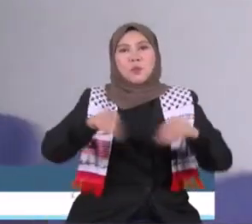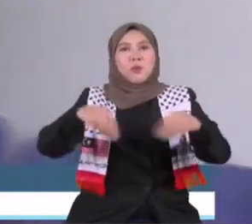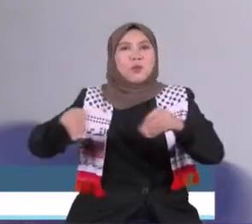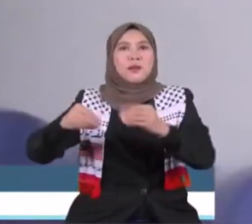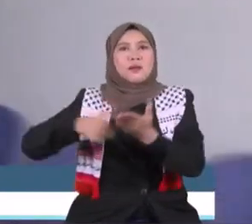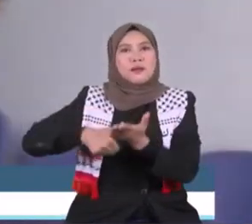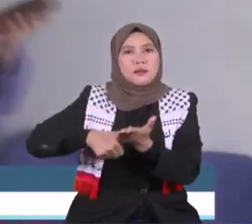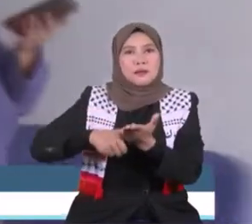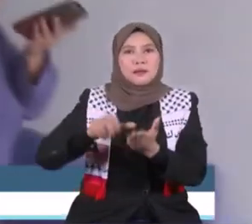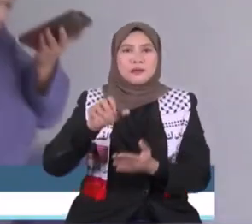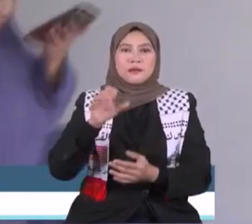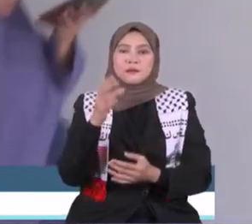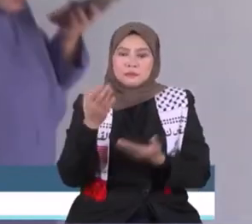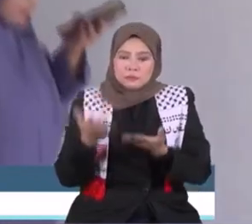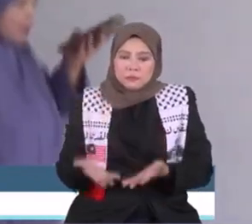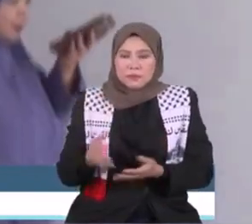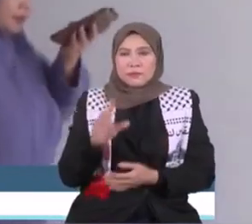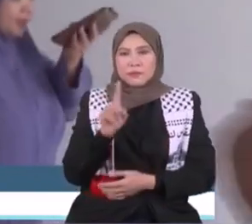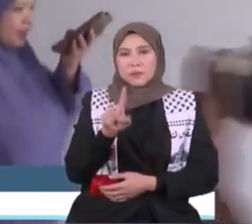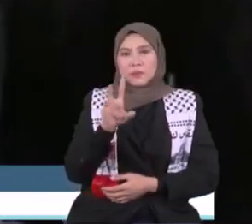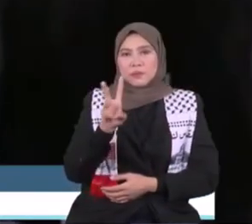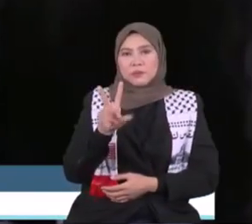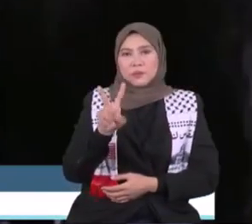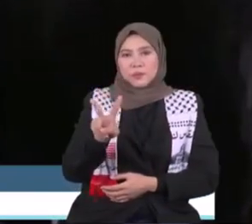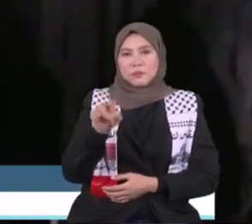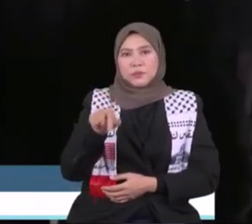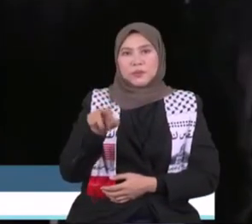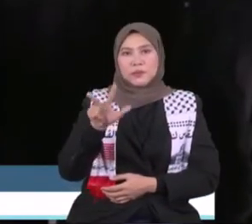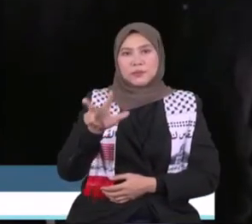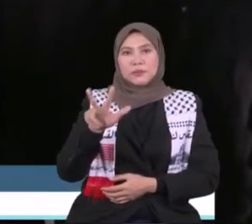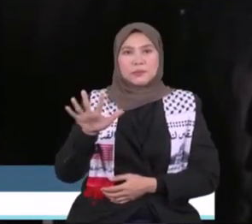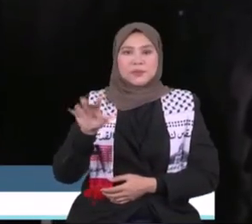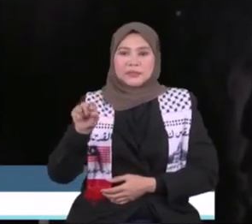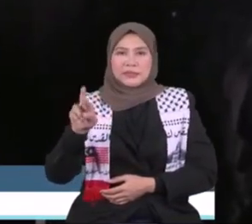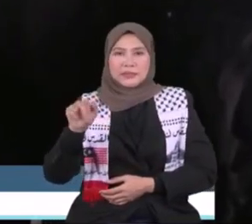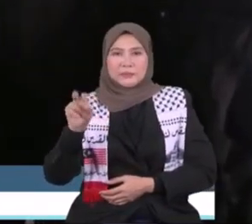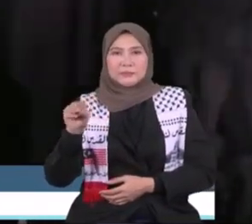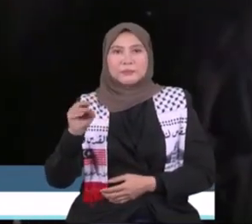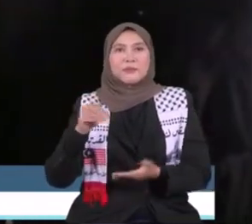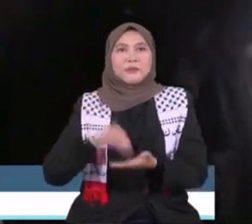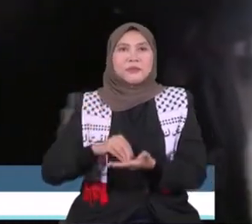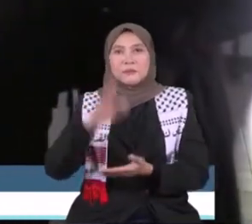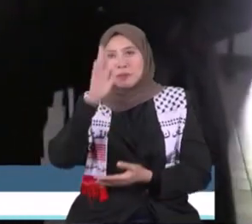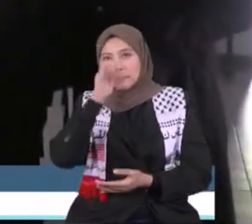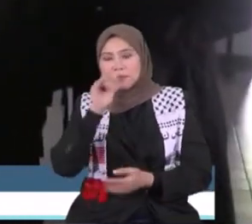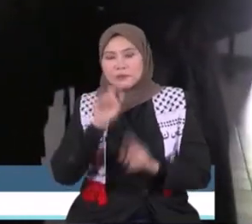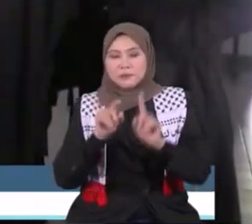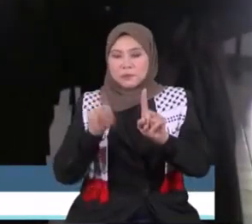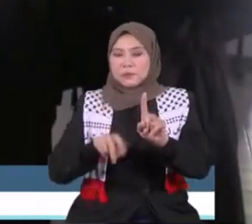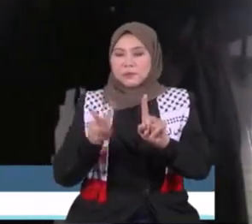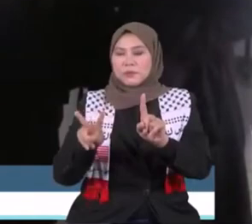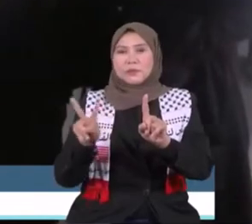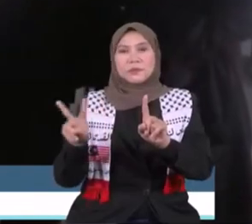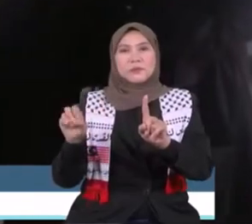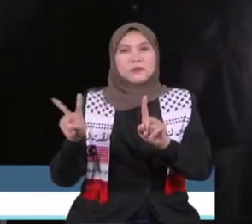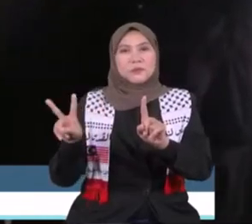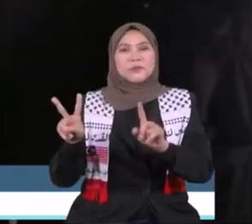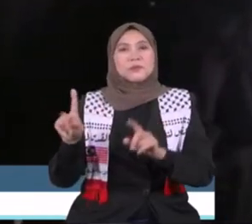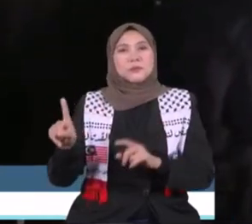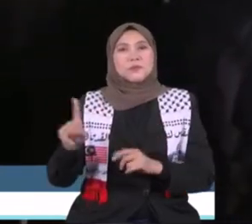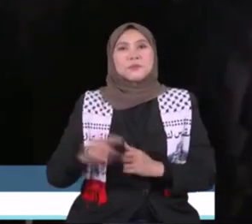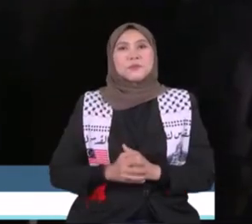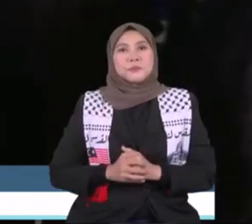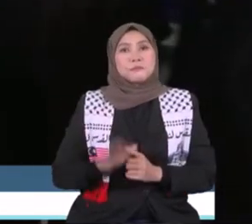syabu seberat 162.35 gram di Bukit Katil pada 1 Februari 2021. Muhammad diwakili